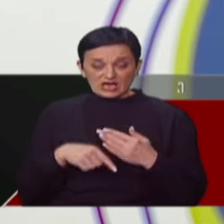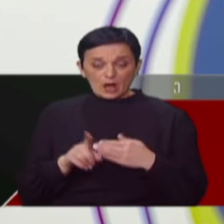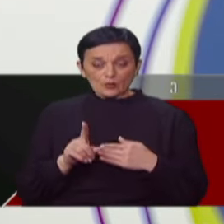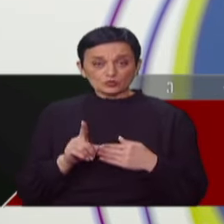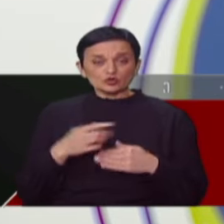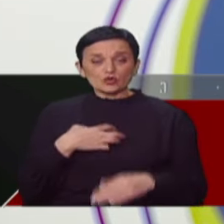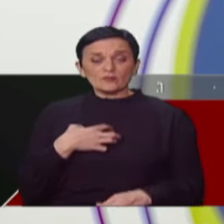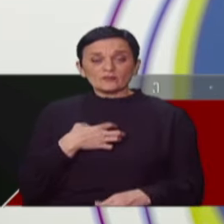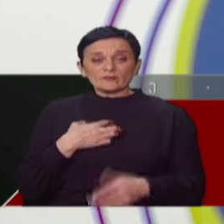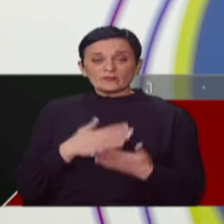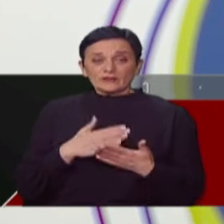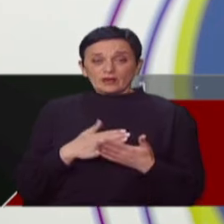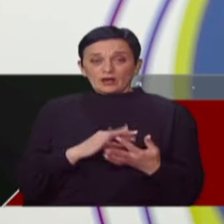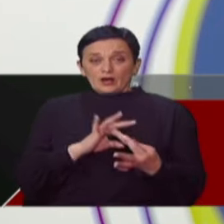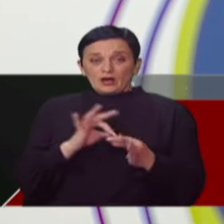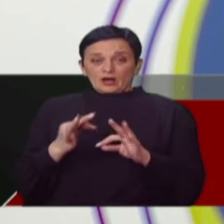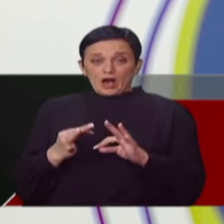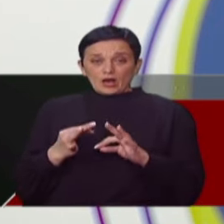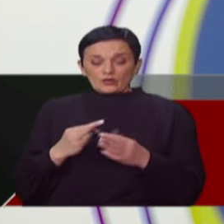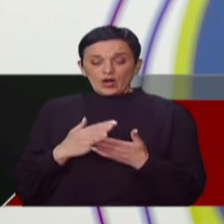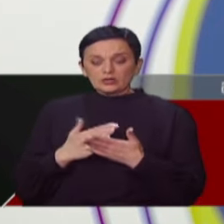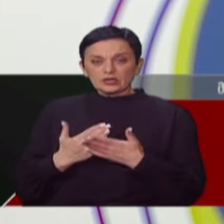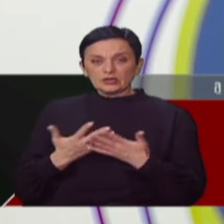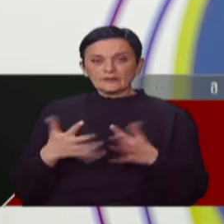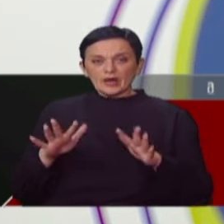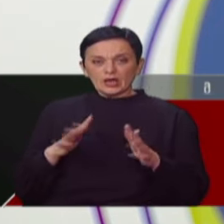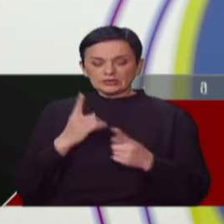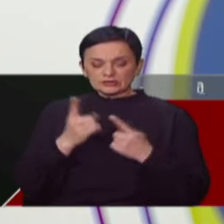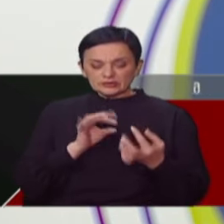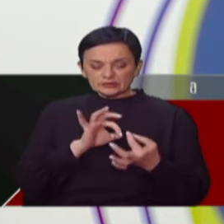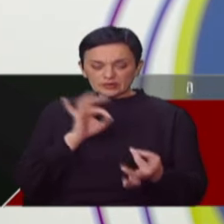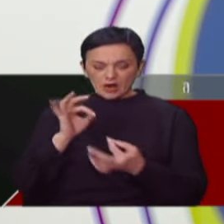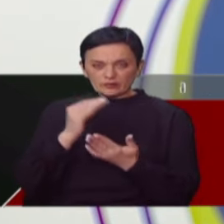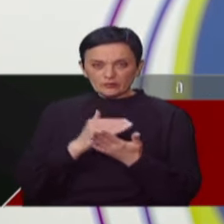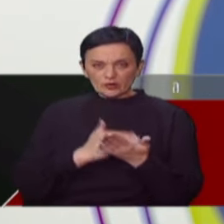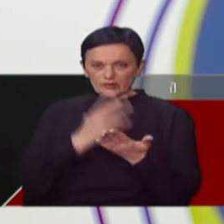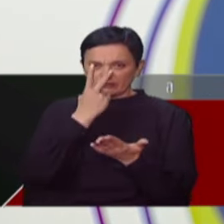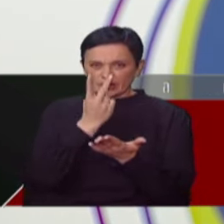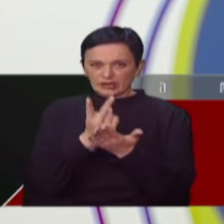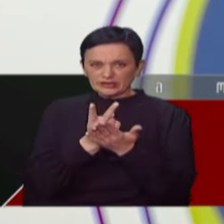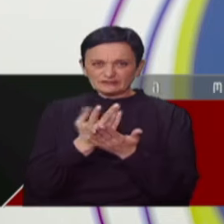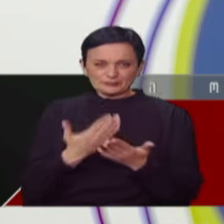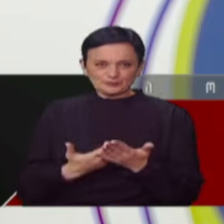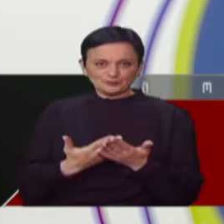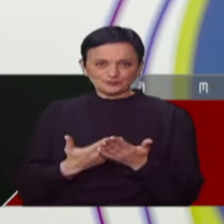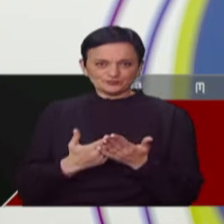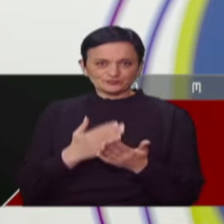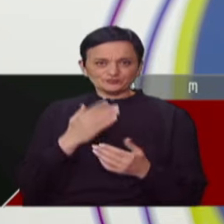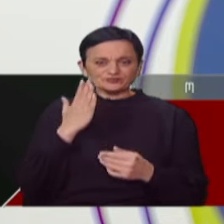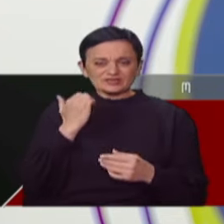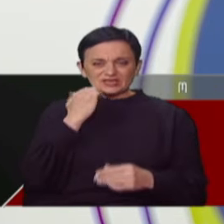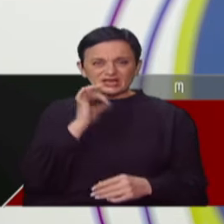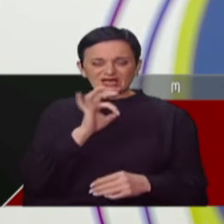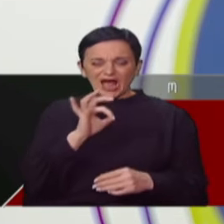გამომდინარე მნიშვნელოვანია რომ გარკვეულწილად მოხდეს კიდე უფრო მეტად დახვეწა ამ პროგრამების იმიტომ რომ ხედავთ რომ თუნდაც იგივე კაკლოვანი